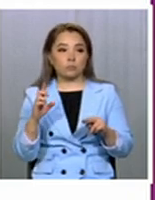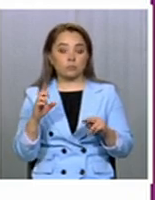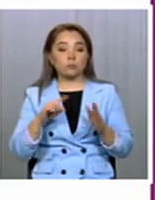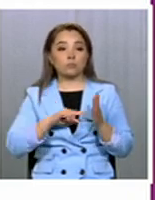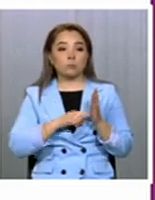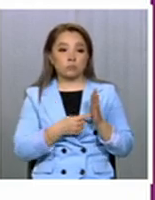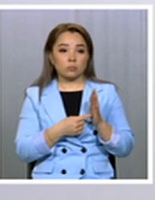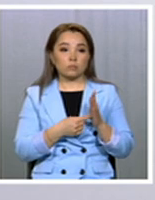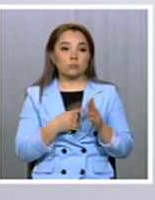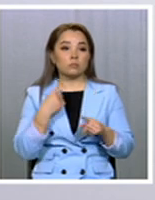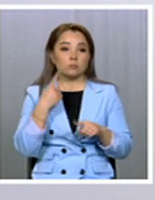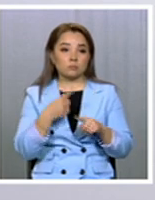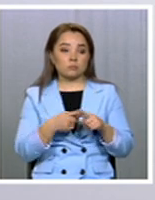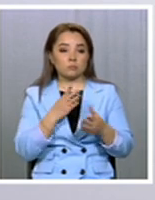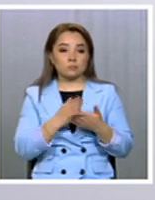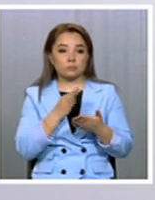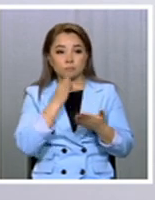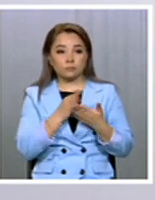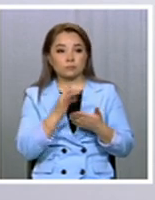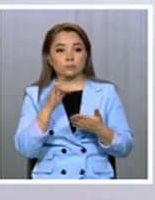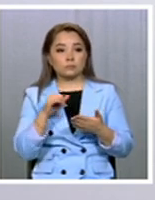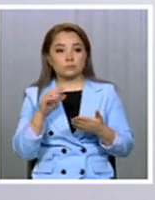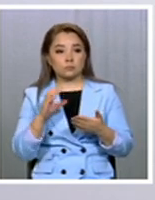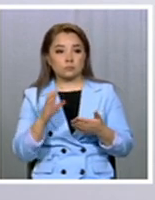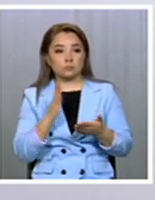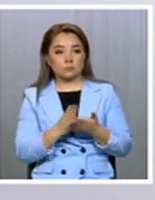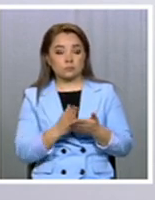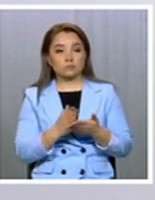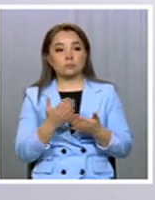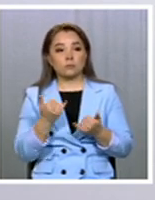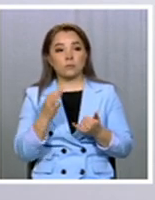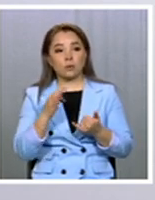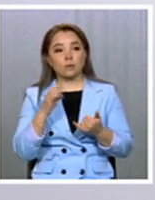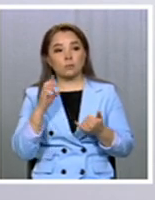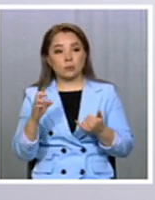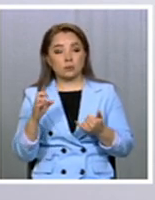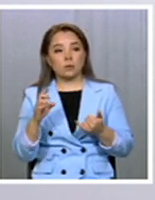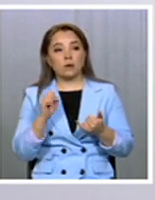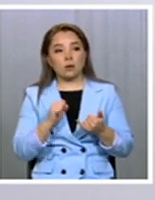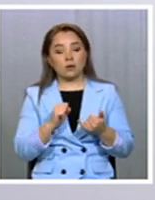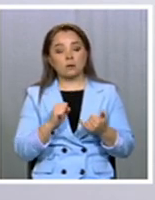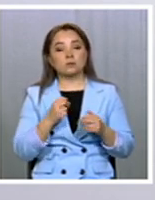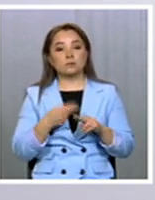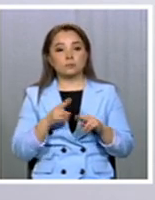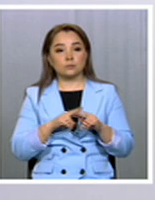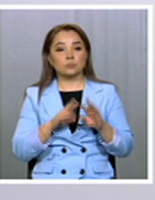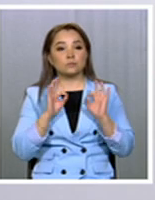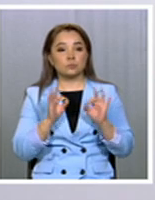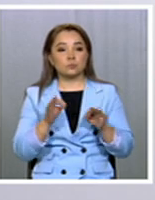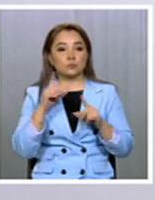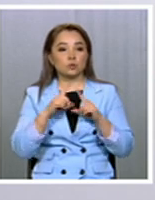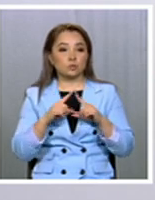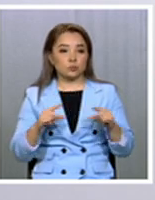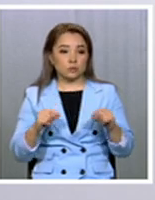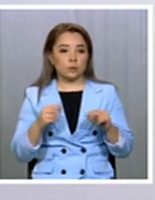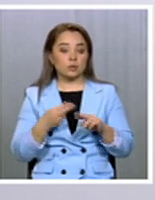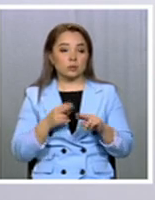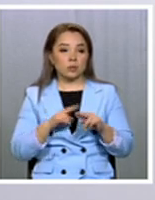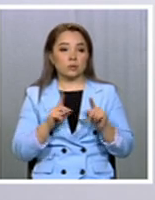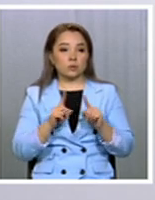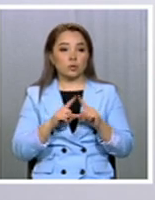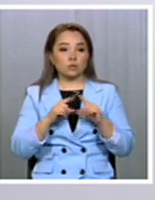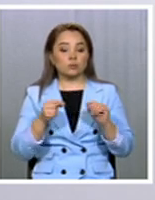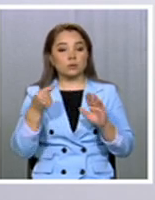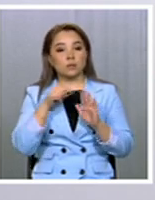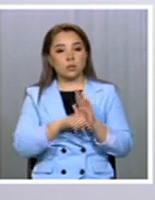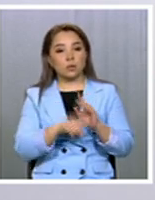нүктелерін қосамыз. Бұл бізде радиус. Дағы да ОБА бұл бізде дұрыс үш бұрыш. Дұрыс үш бұрыштың ішкі